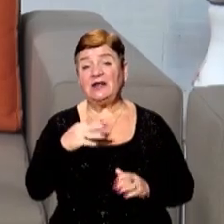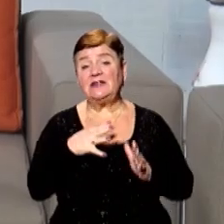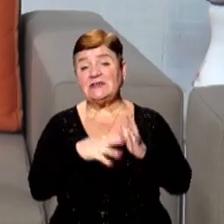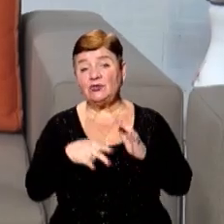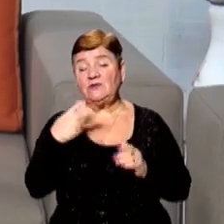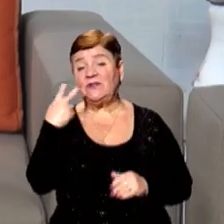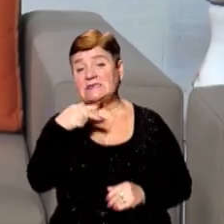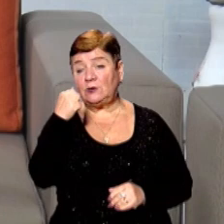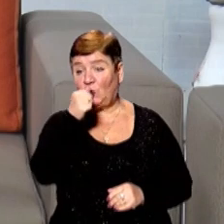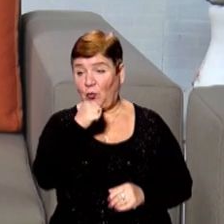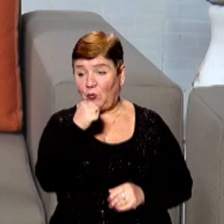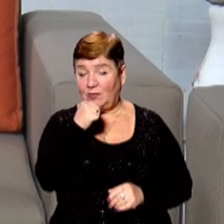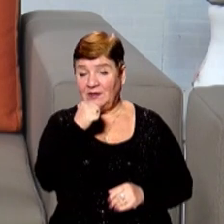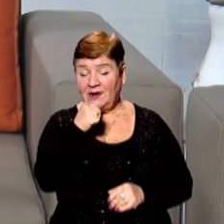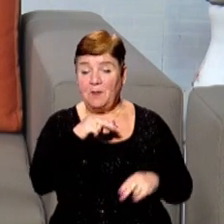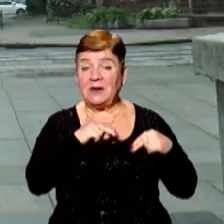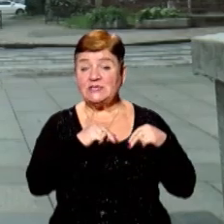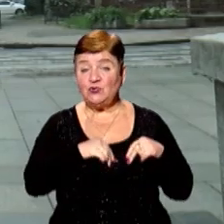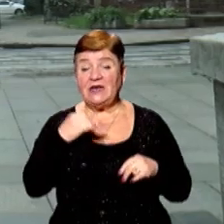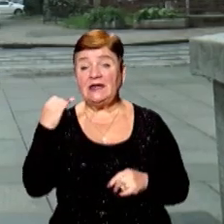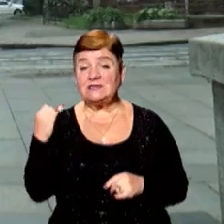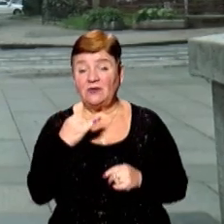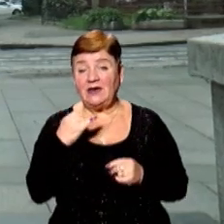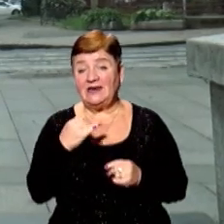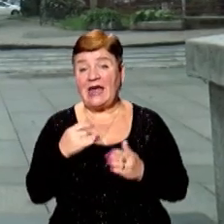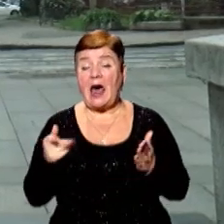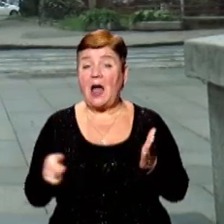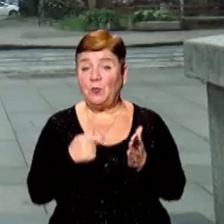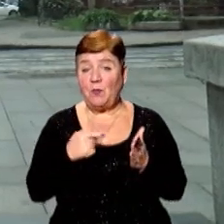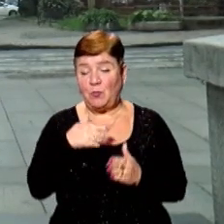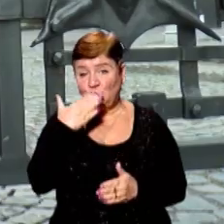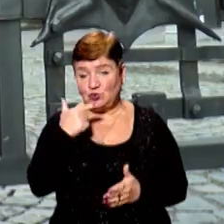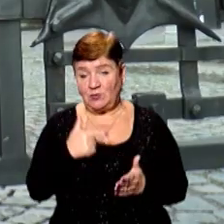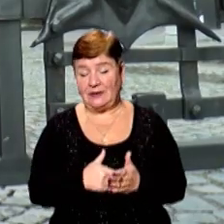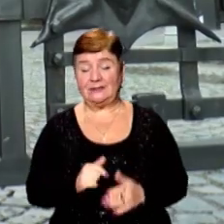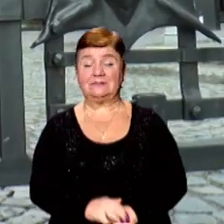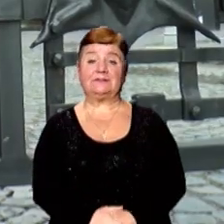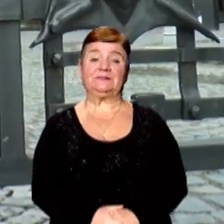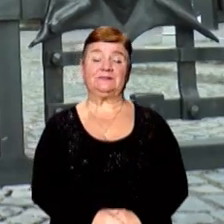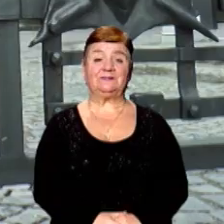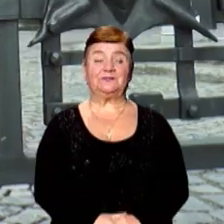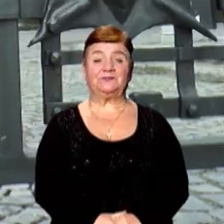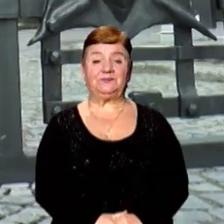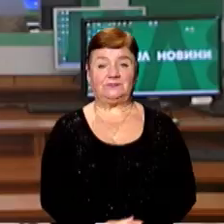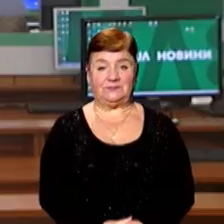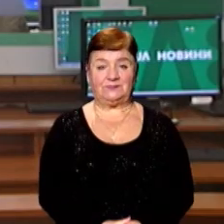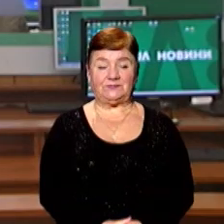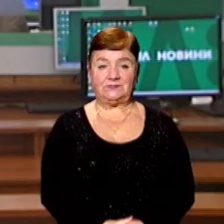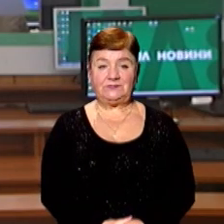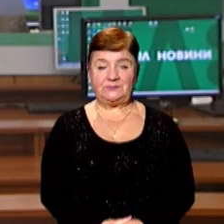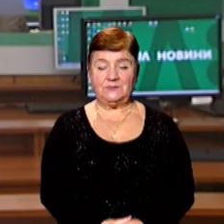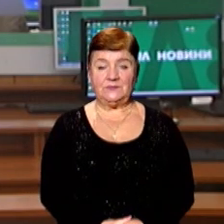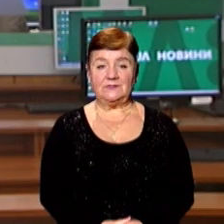1920 року. Наразі Михайло Басараб працює над створенням кіноальбому Ужгорода. Руслана Гостюк, Андрій Гісим. Новини на Суспільному.